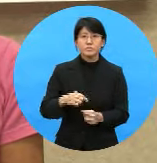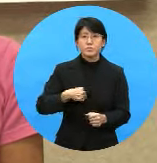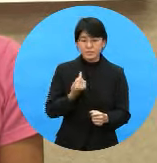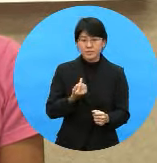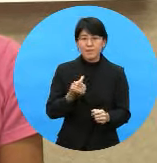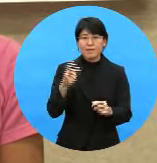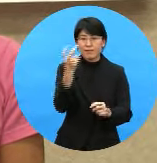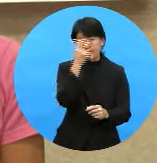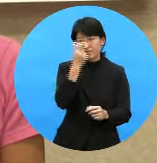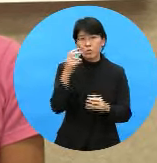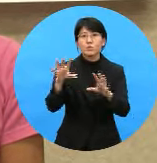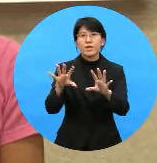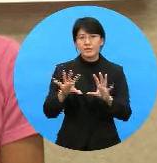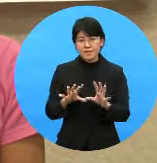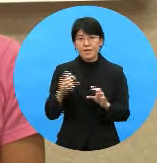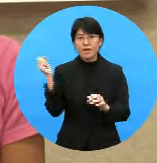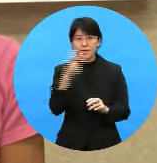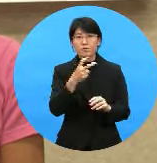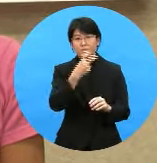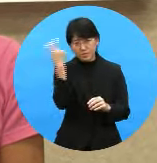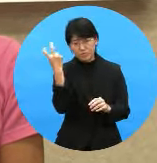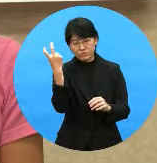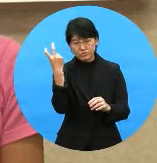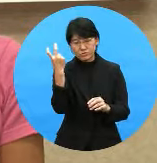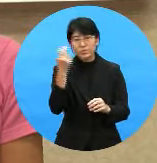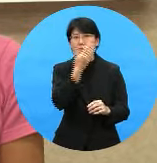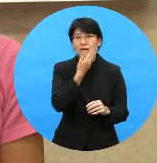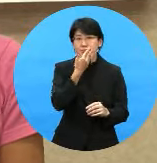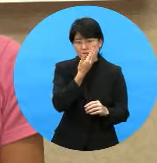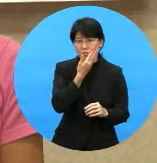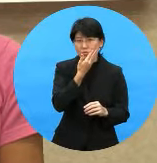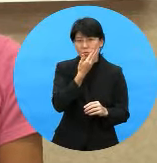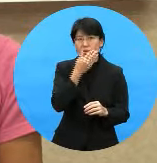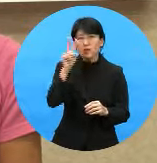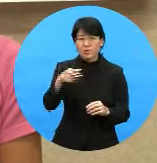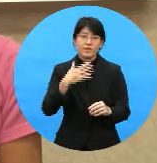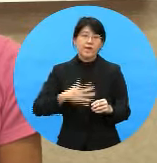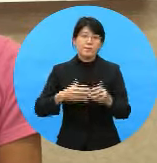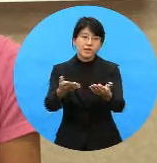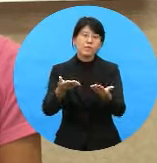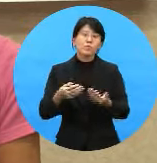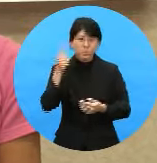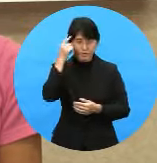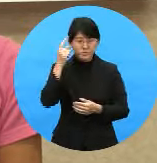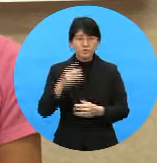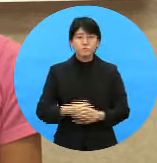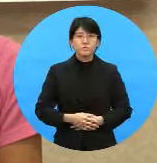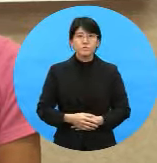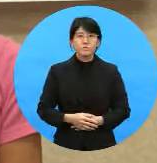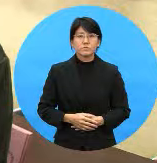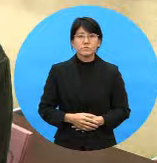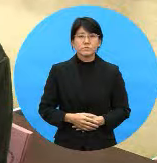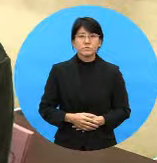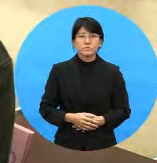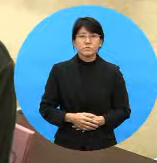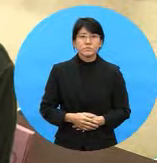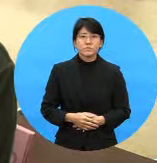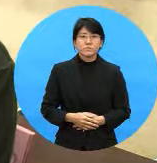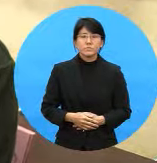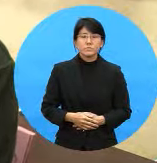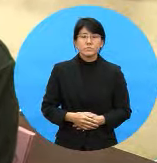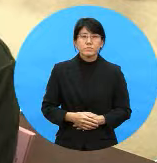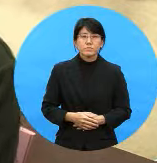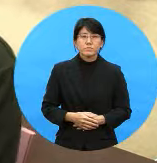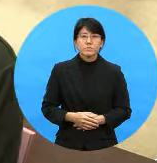分でまず検診を受けて早期に見つけるってことが大事だってことがご理解いただければと思います。 は